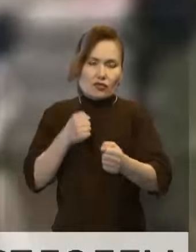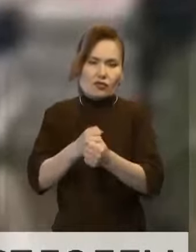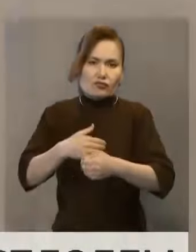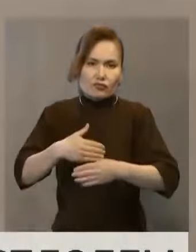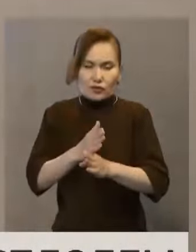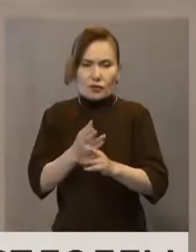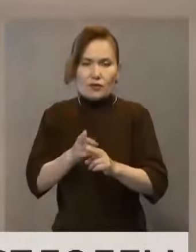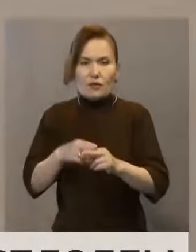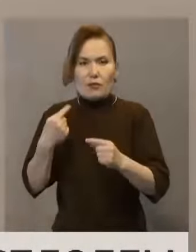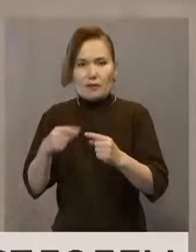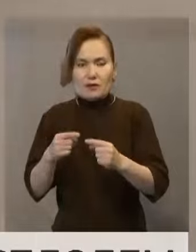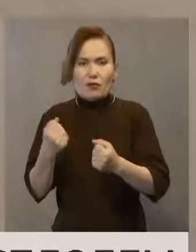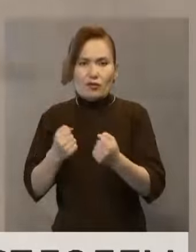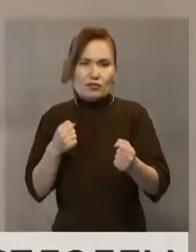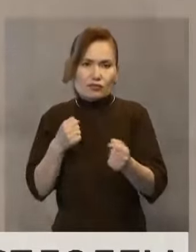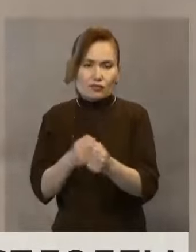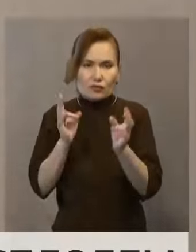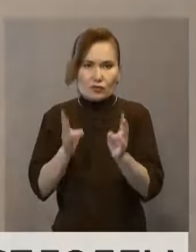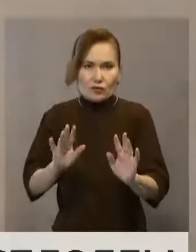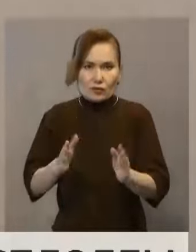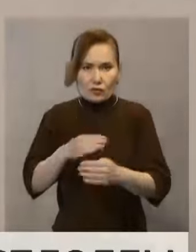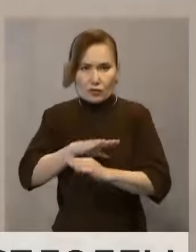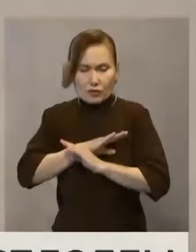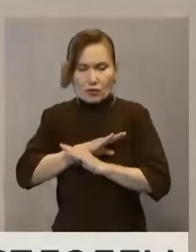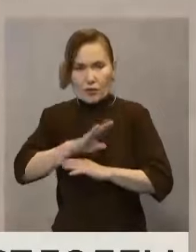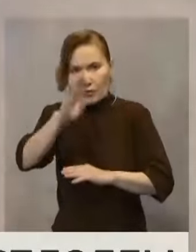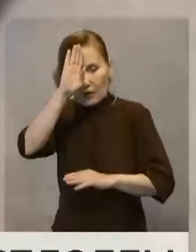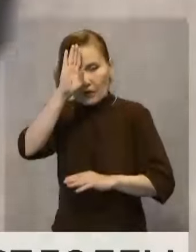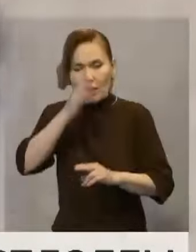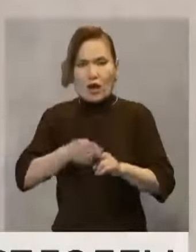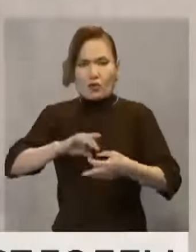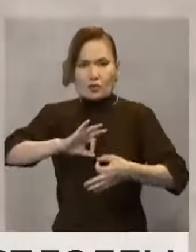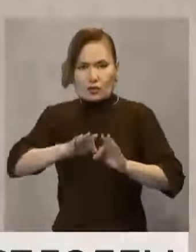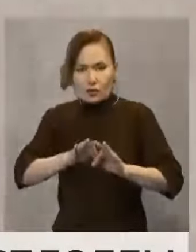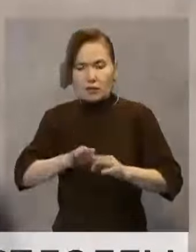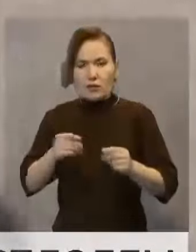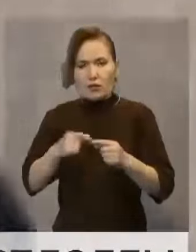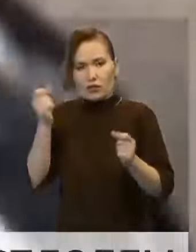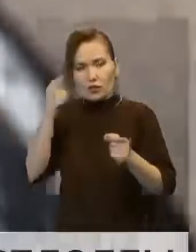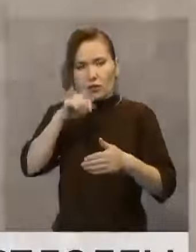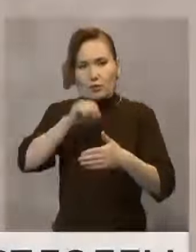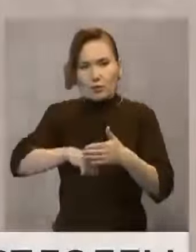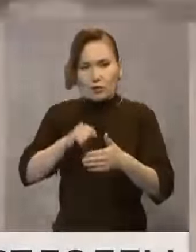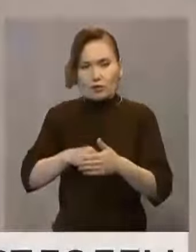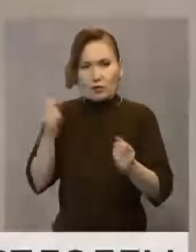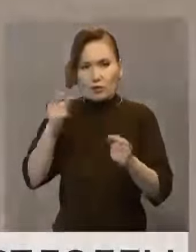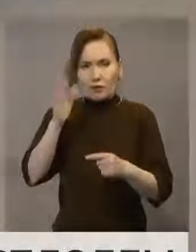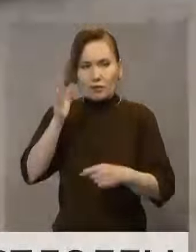жедел тергеу тобы жұмыс істеп жатыр. Тәртіп сақшылары қайғылы оқиғаның мән-жайын анықтап, куәгерлерден жауап алуда.